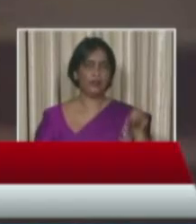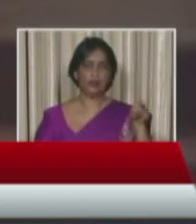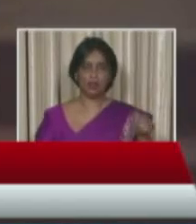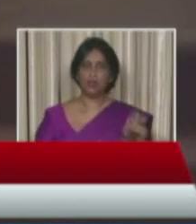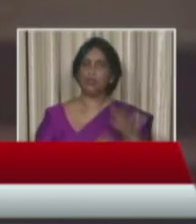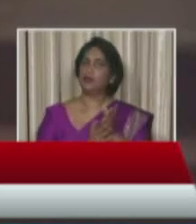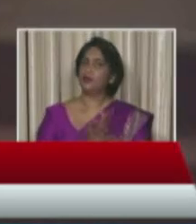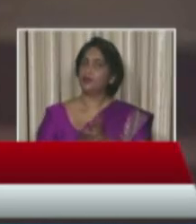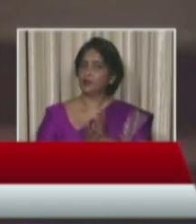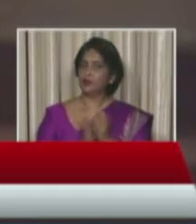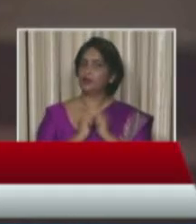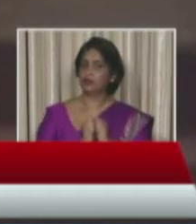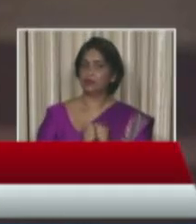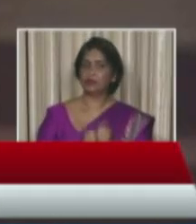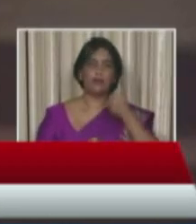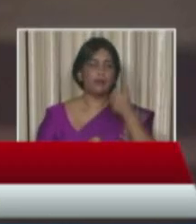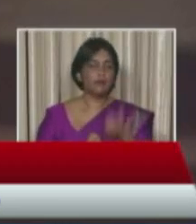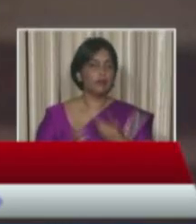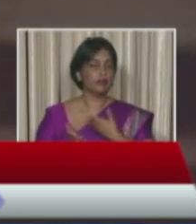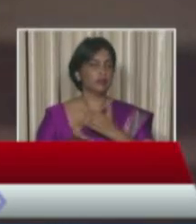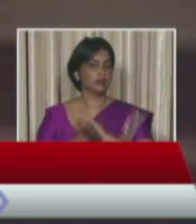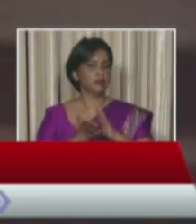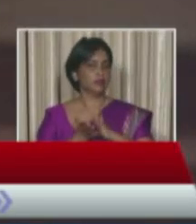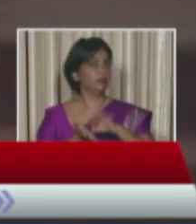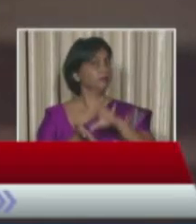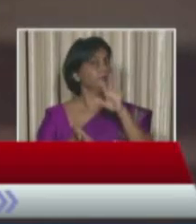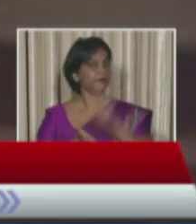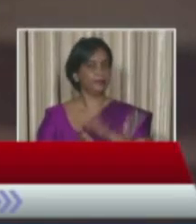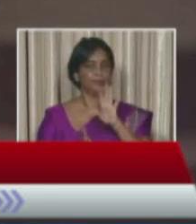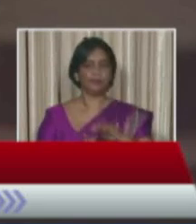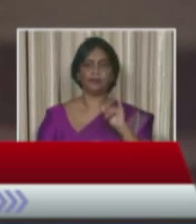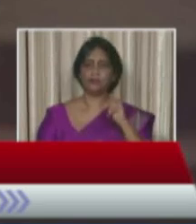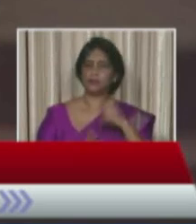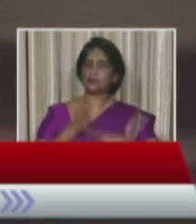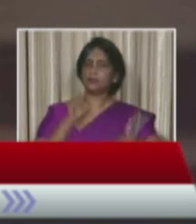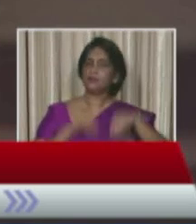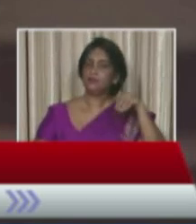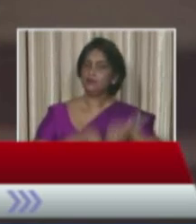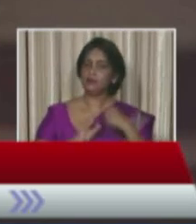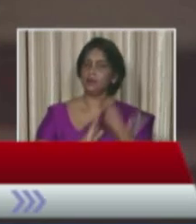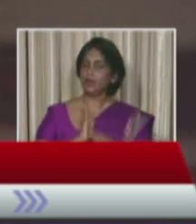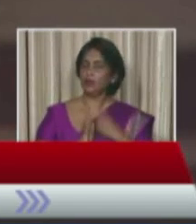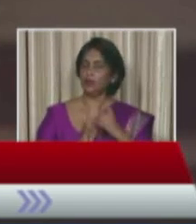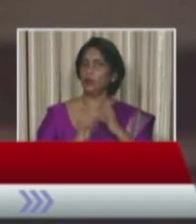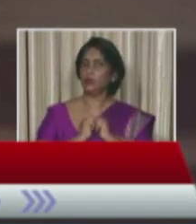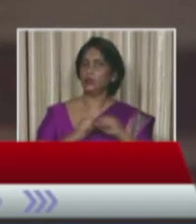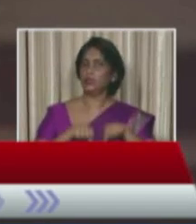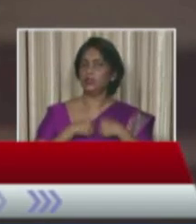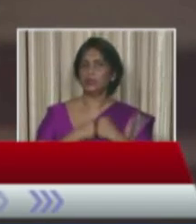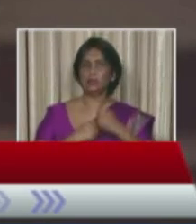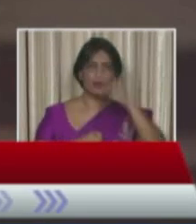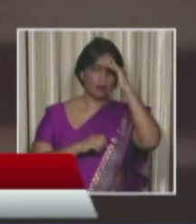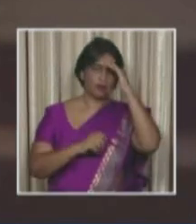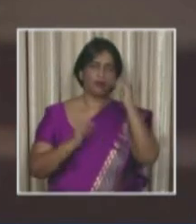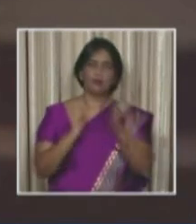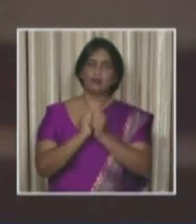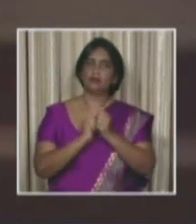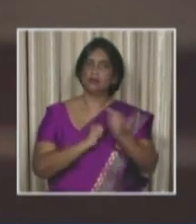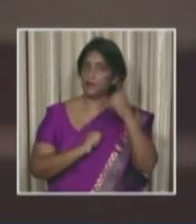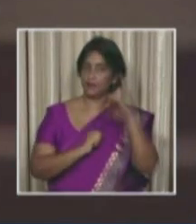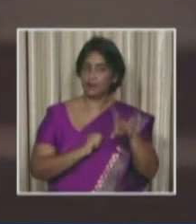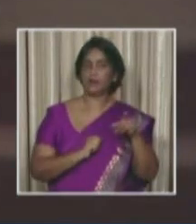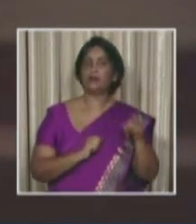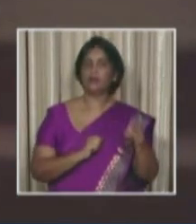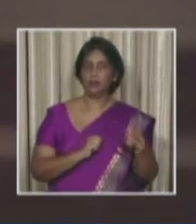දුම්රිය සේවාව අධ්‍යවශ්‍ය සේවාව බවට පත් කරලා තියෙද්දී යම් යම් දේශපාලන න්‍යායපත්වලට උත්‍රි සමිති නායකව ගන්නා වූ යම් යම් ක්‍රියාමාර්ග